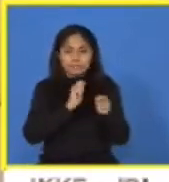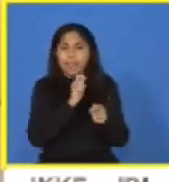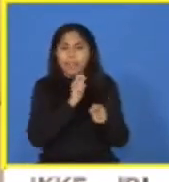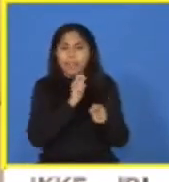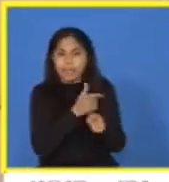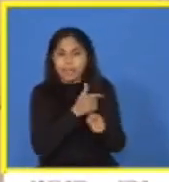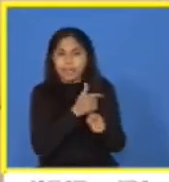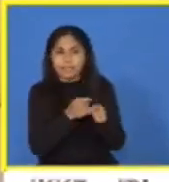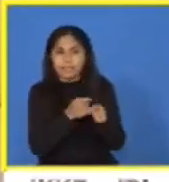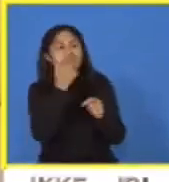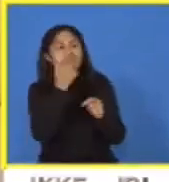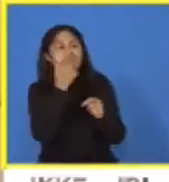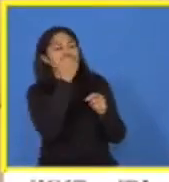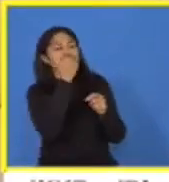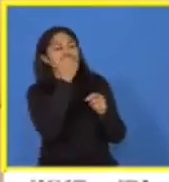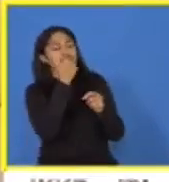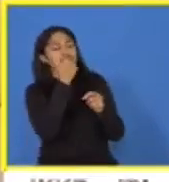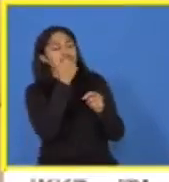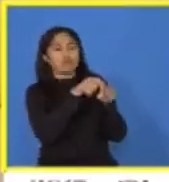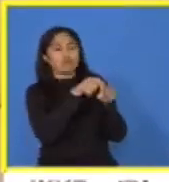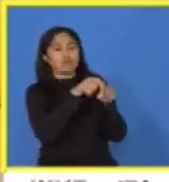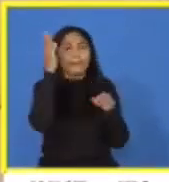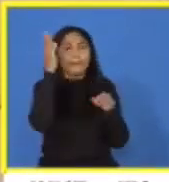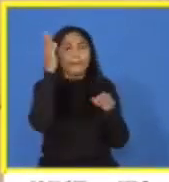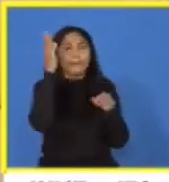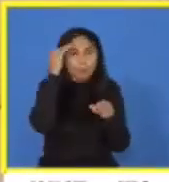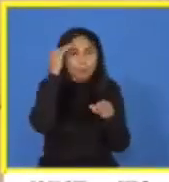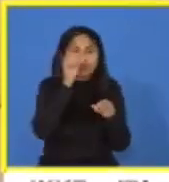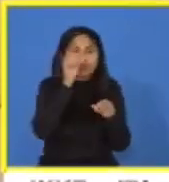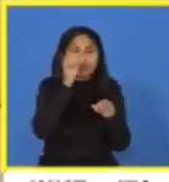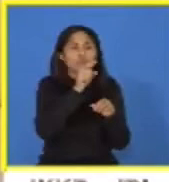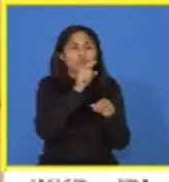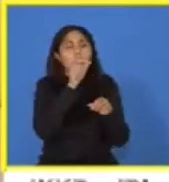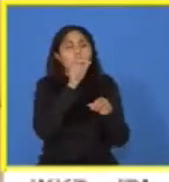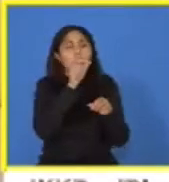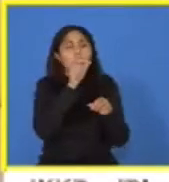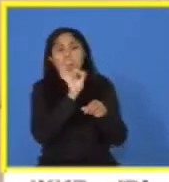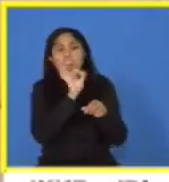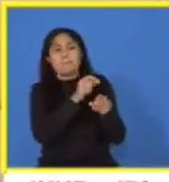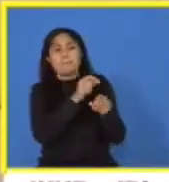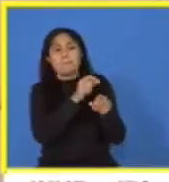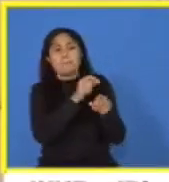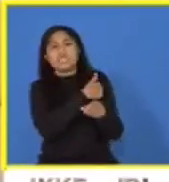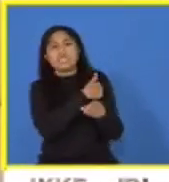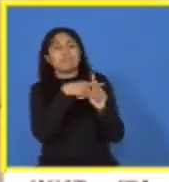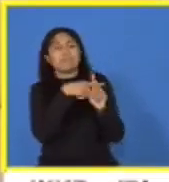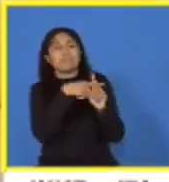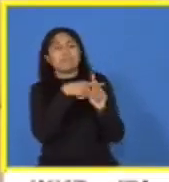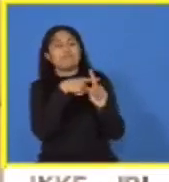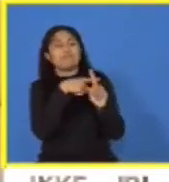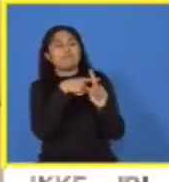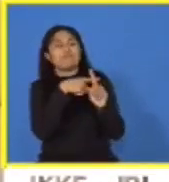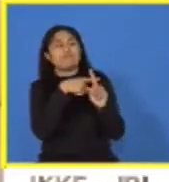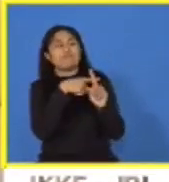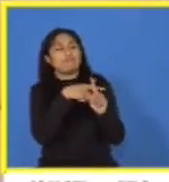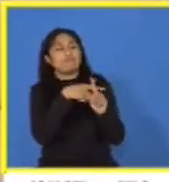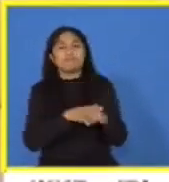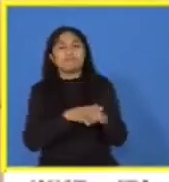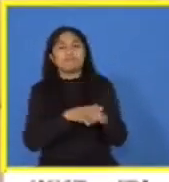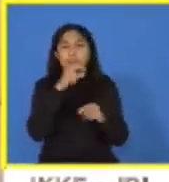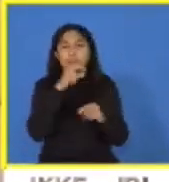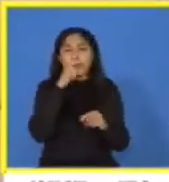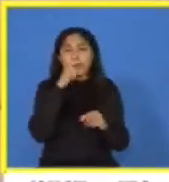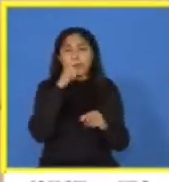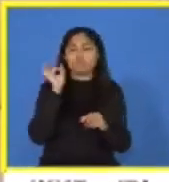mengetahui orang bersangkutan tidak positif. Ya, jadi paling kurang sekali lagi protokol kesehatan salah satunya